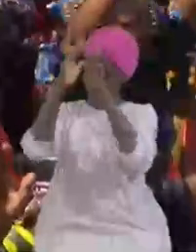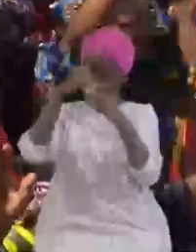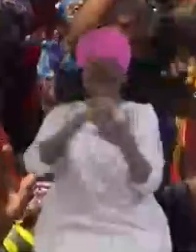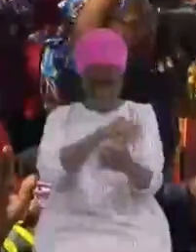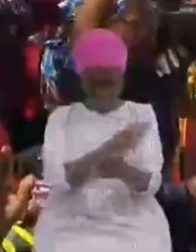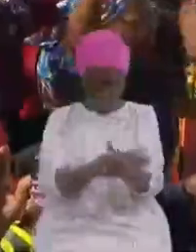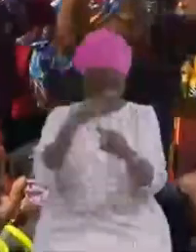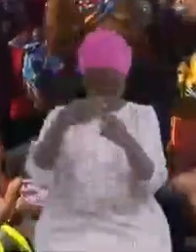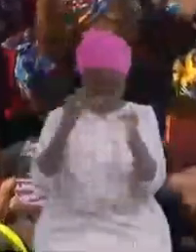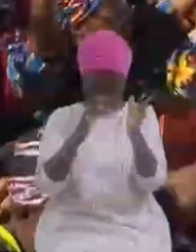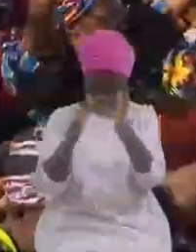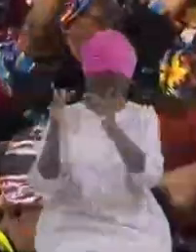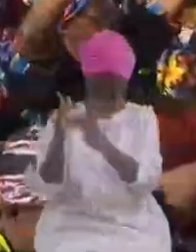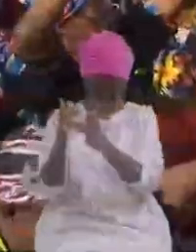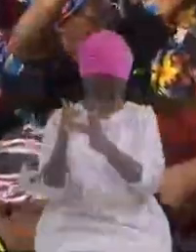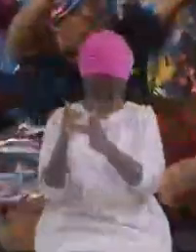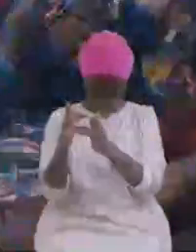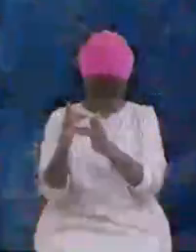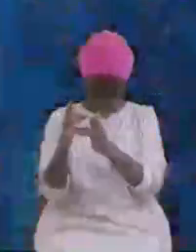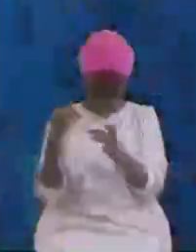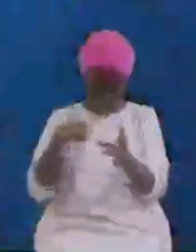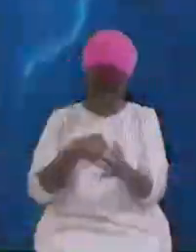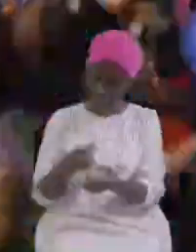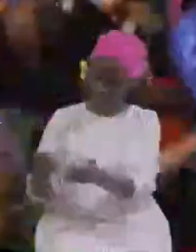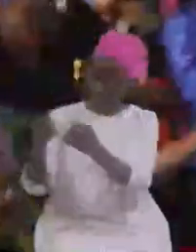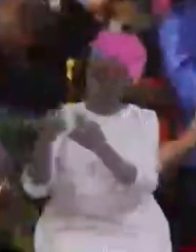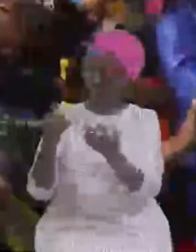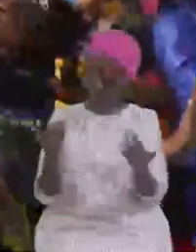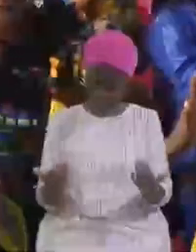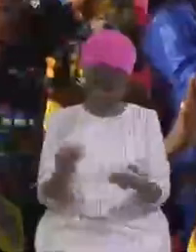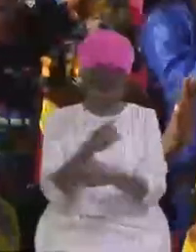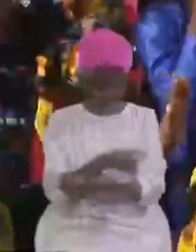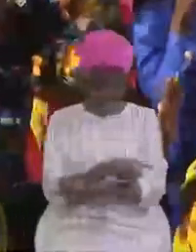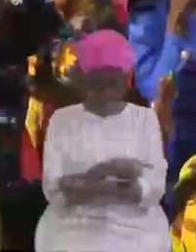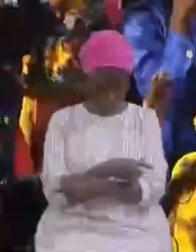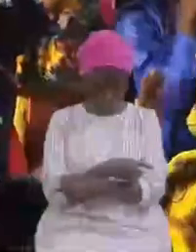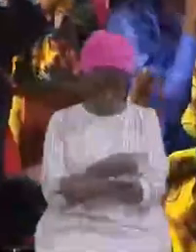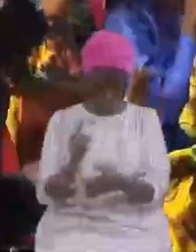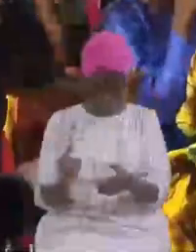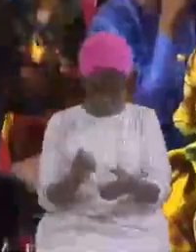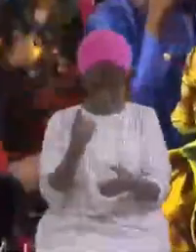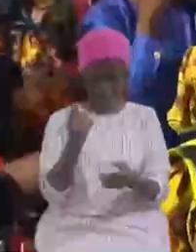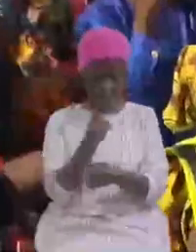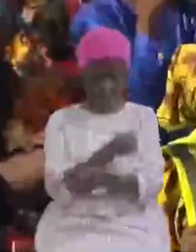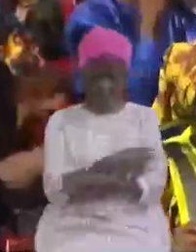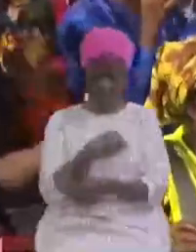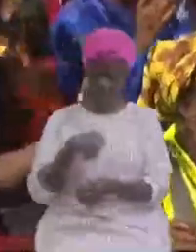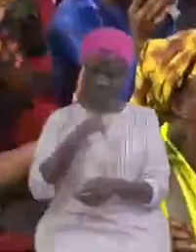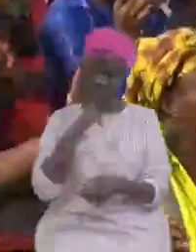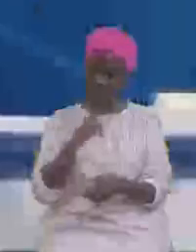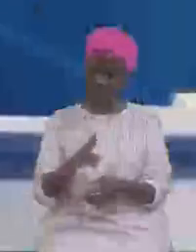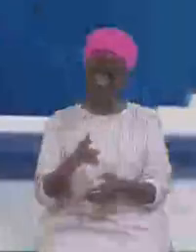au nom puissant de Jésus, nous venons aujourd'hui, ce premier jour, et nous